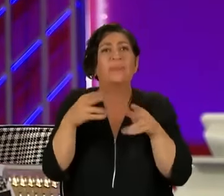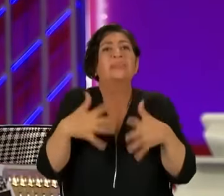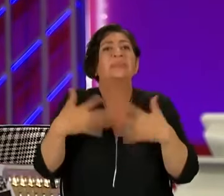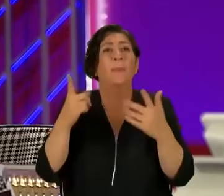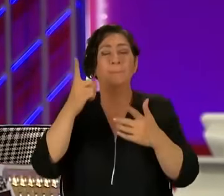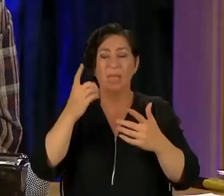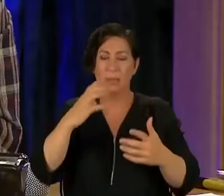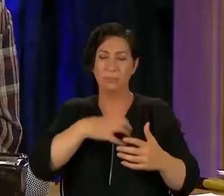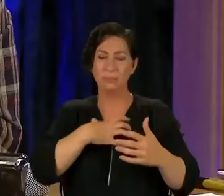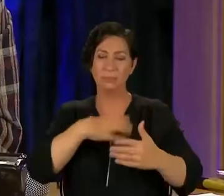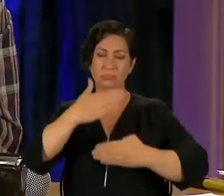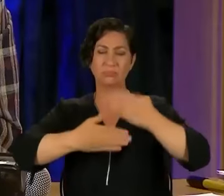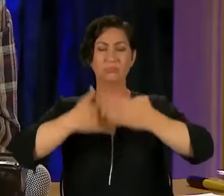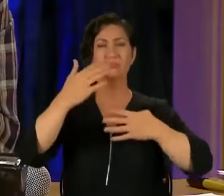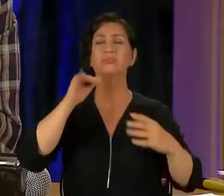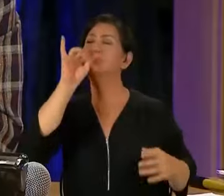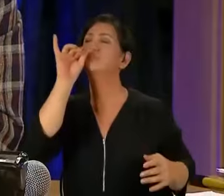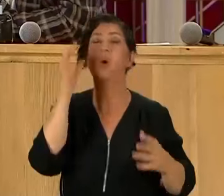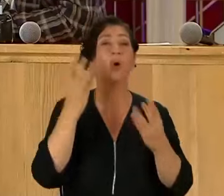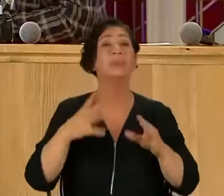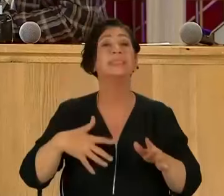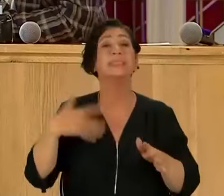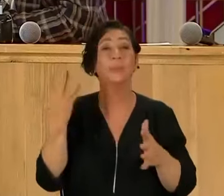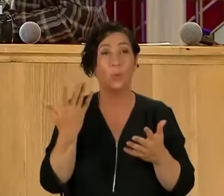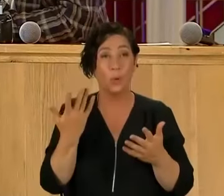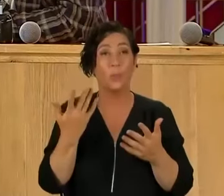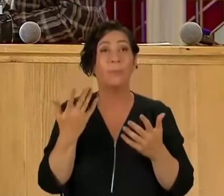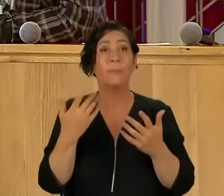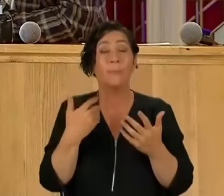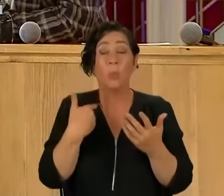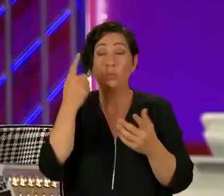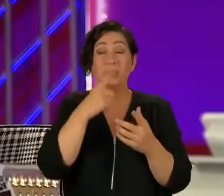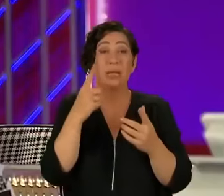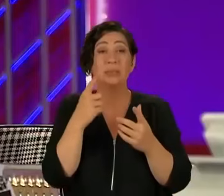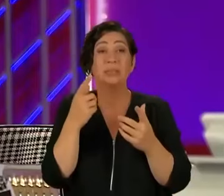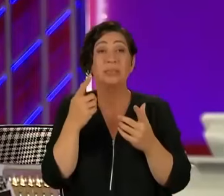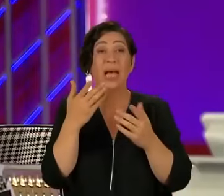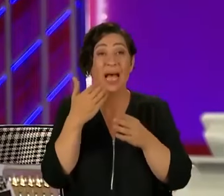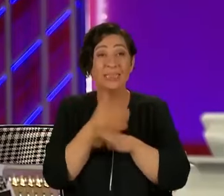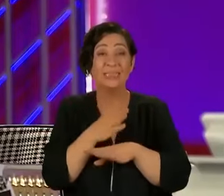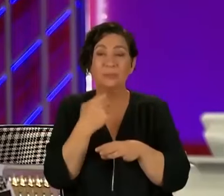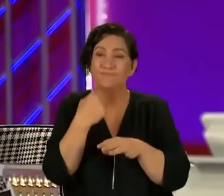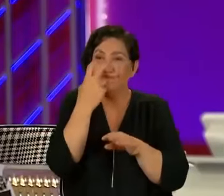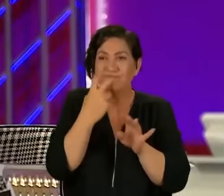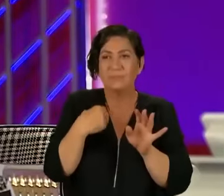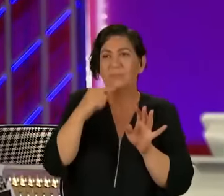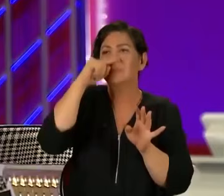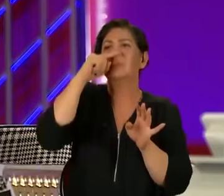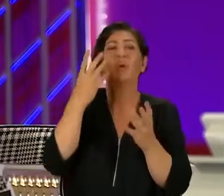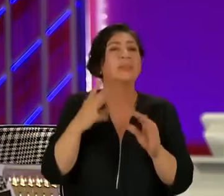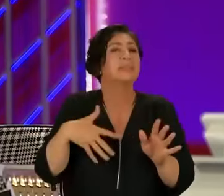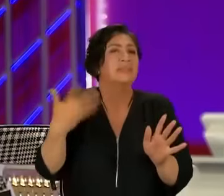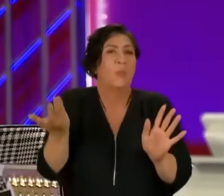ego duvarı örülsün istemiyorum etrafımda. Karmaya da bir şekilde inanıyorum ve o yüzden de aslında buna özen gösteriyorum.